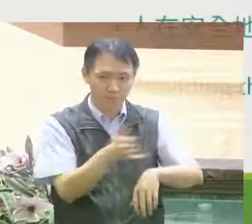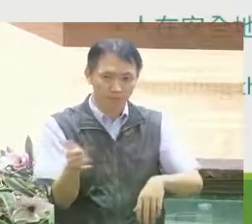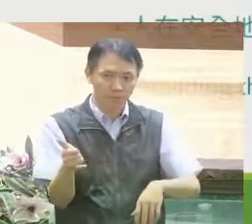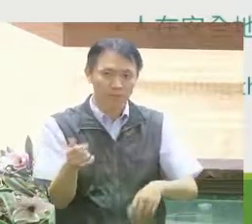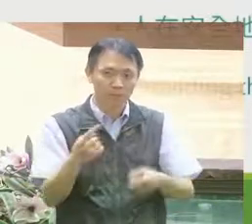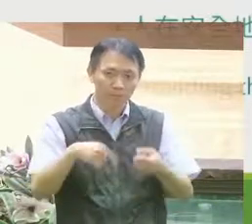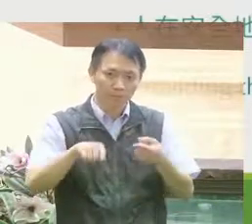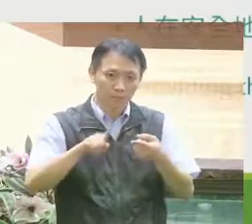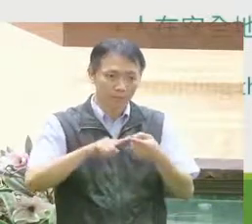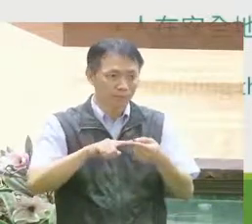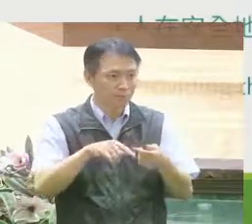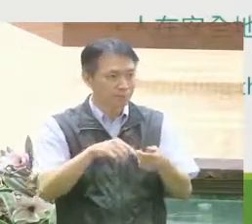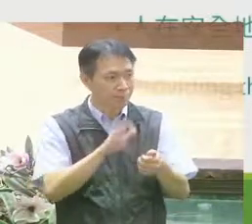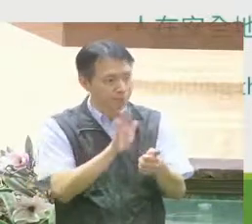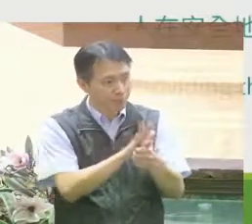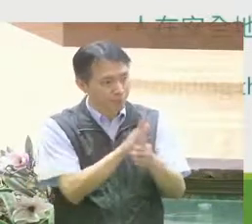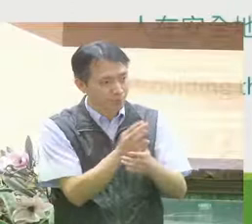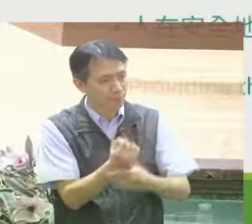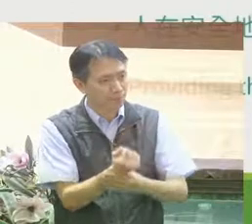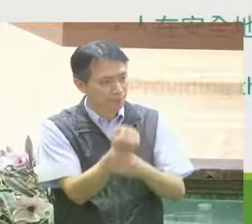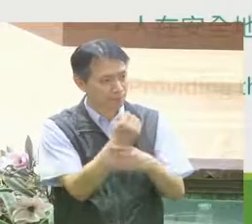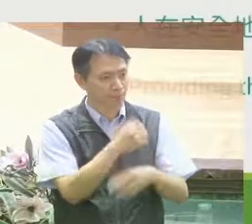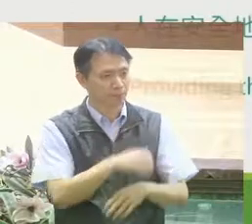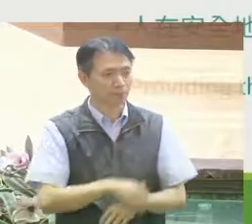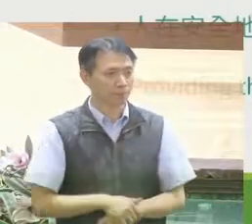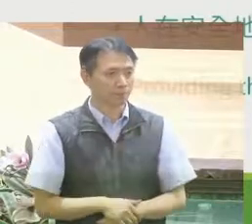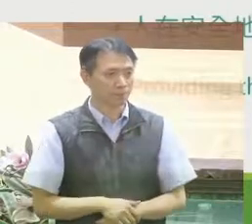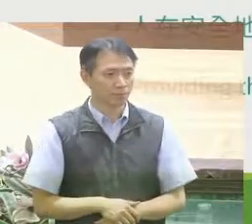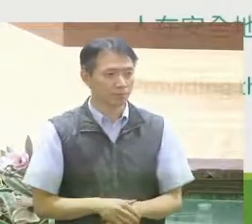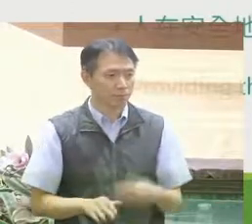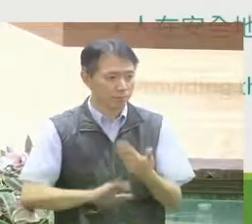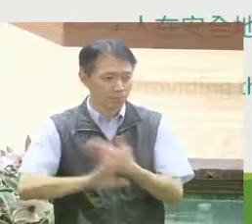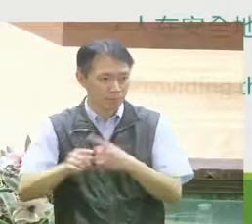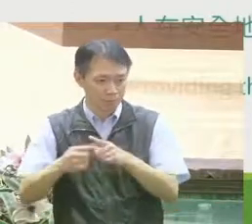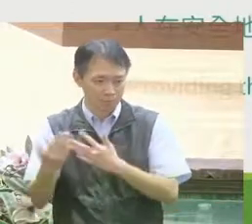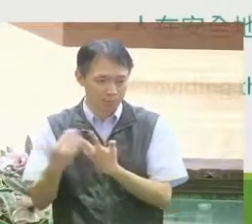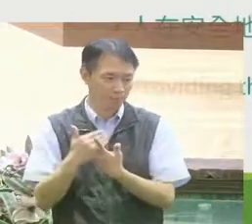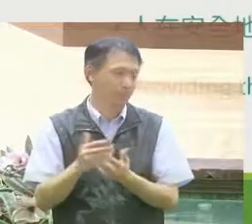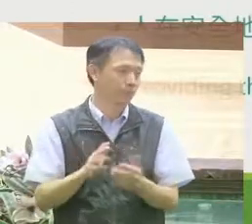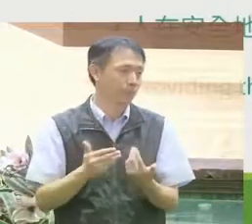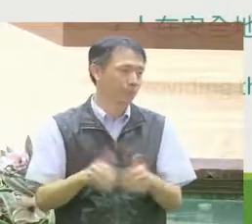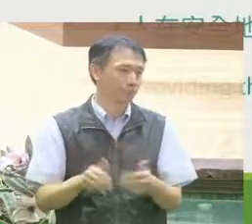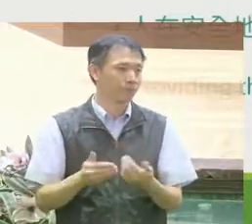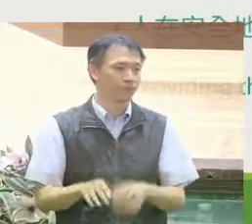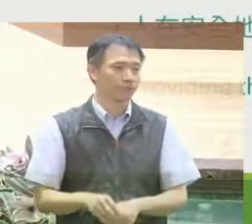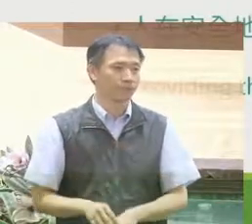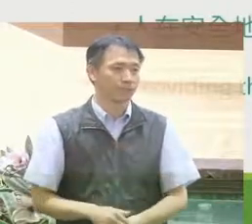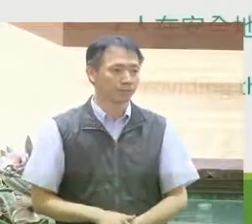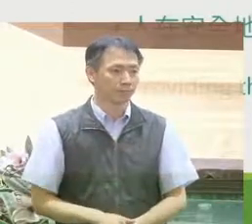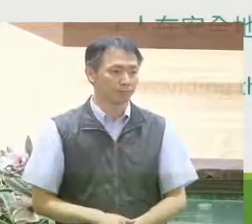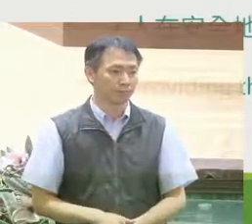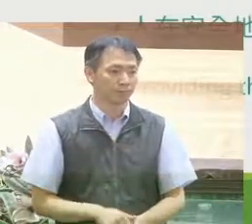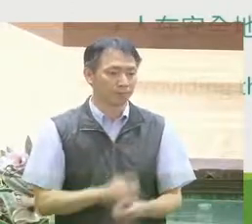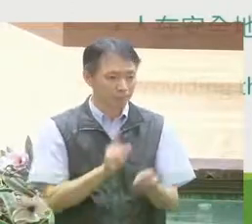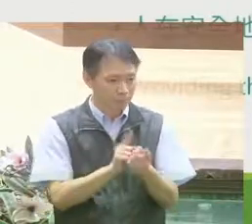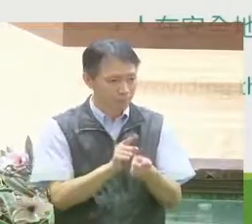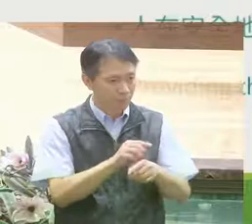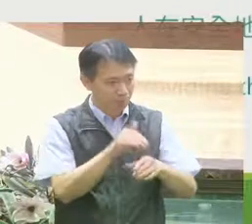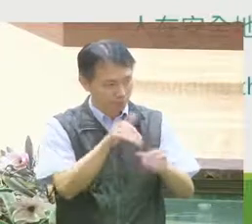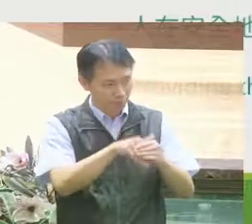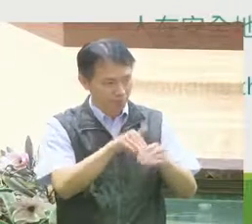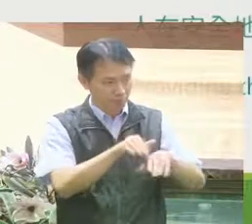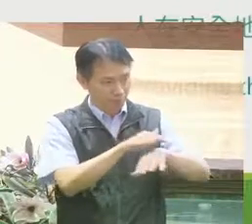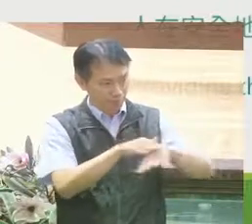供技术的资源，不受到本地环境的干扰，也是对投票资料安全保护的一个